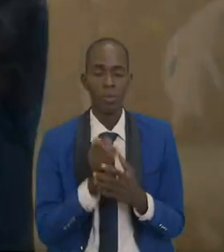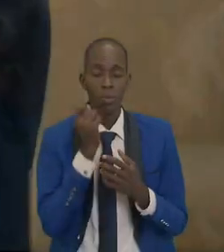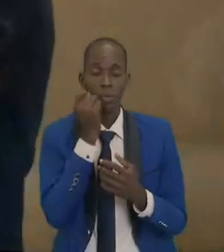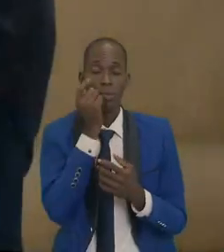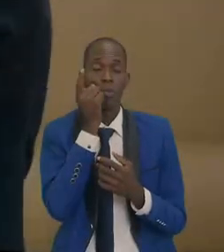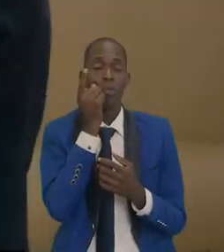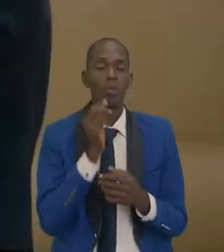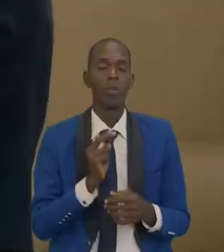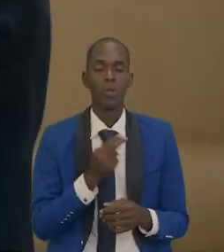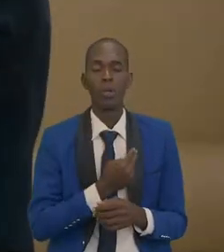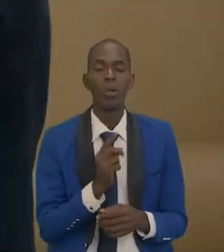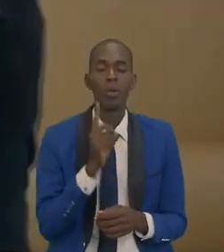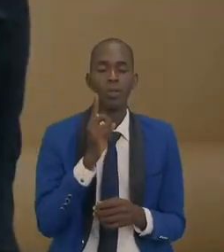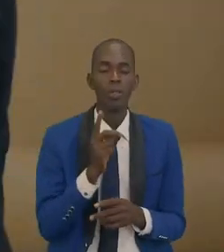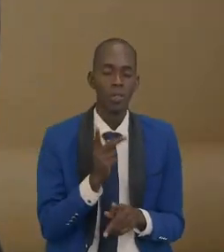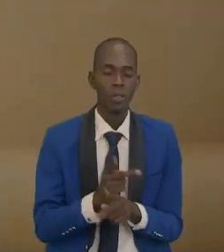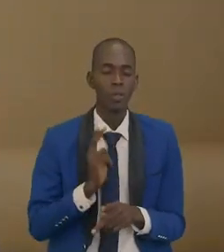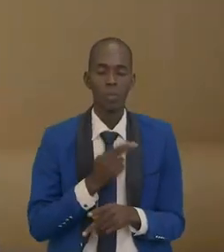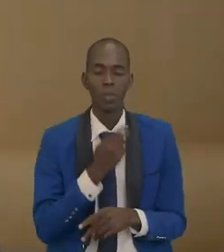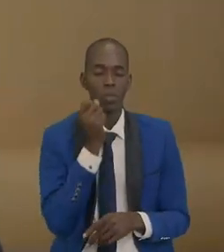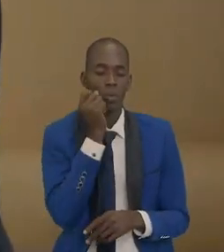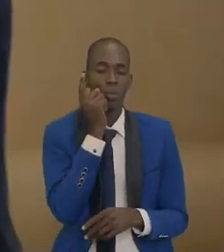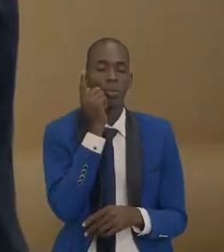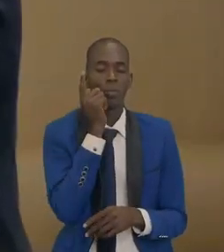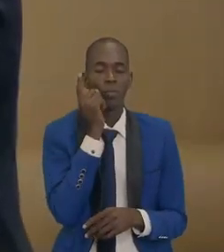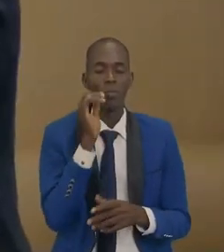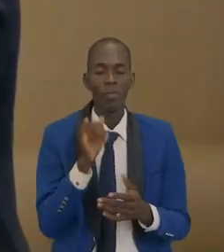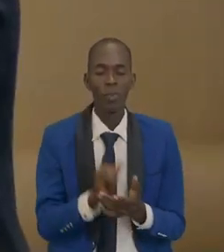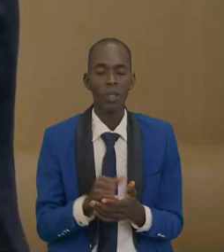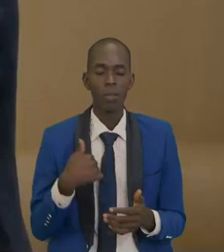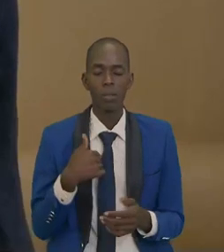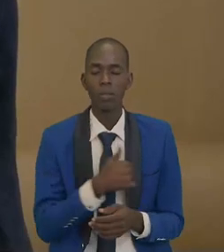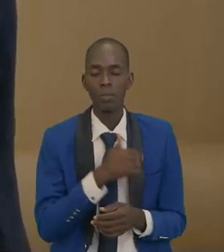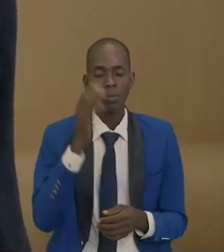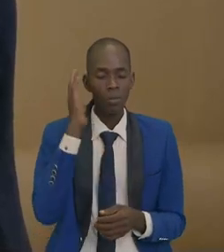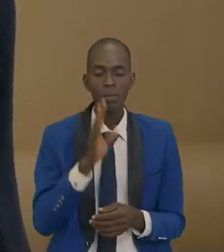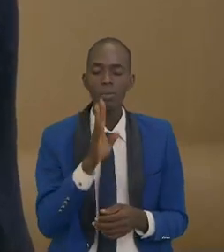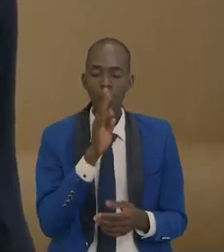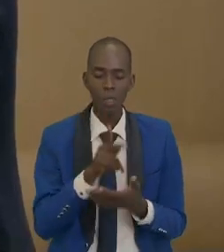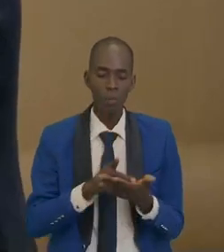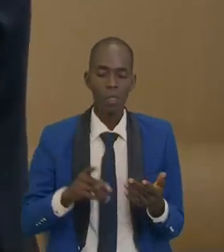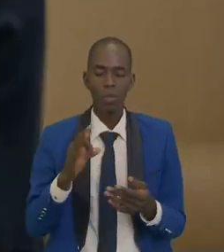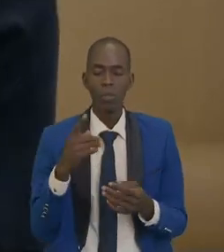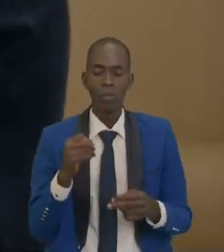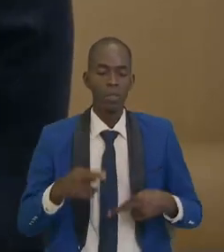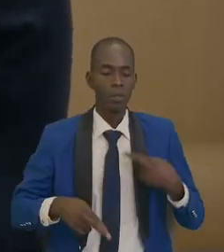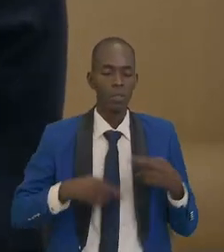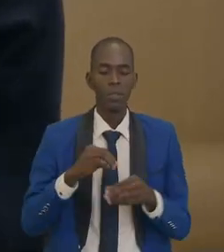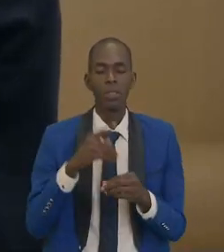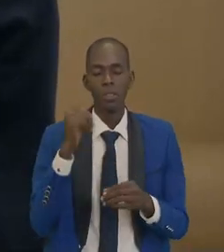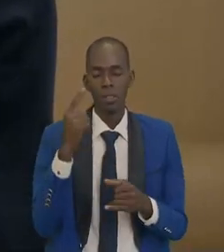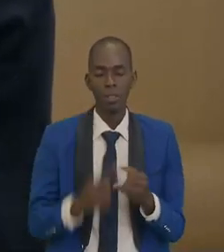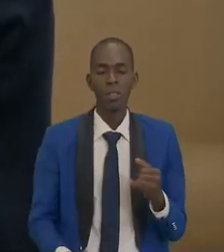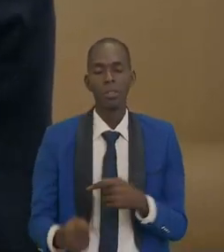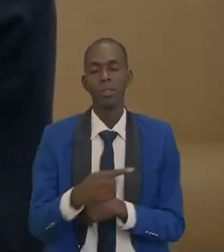Réveille-nous. Garde-nous éveillés. Pour que nous fassions partie du réveil des derniers